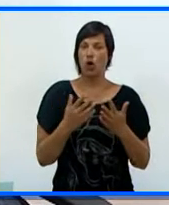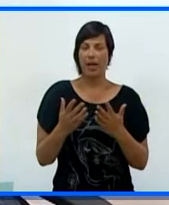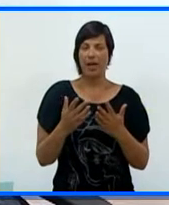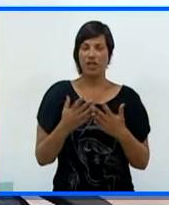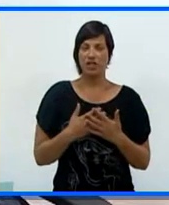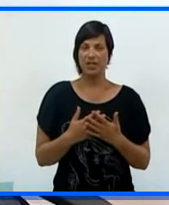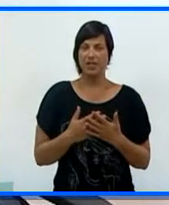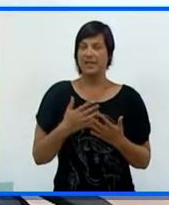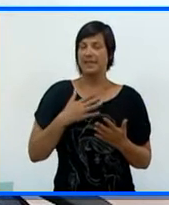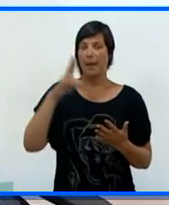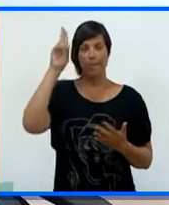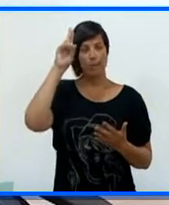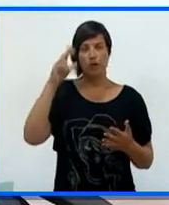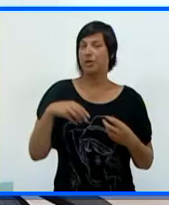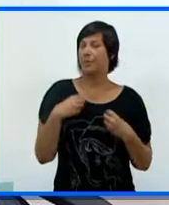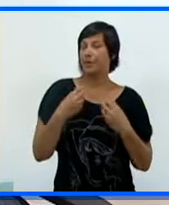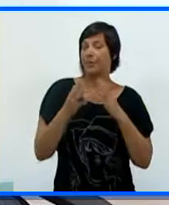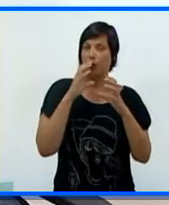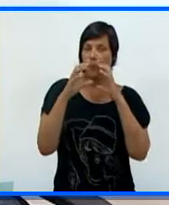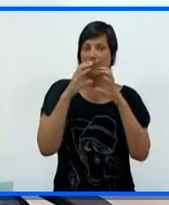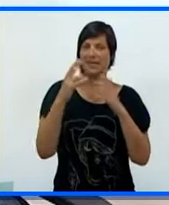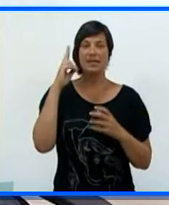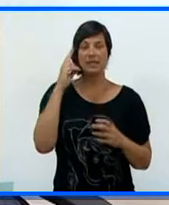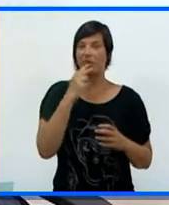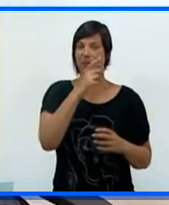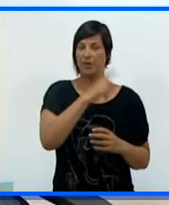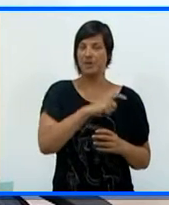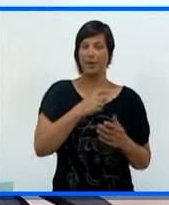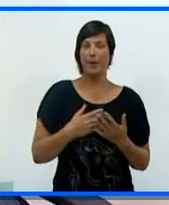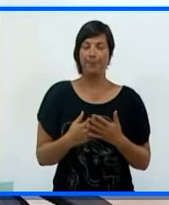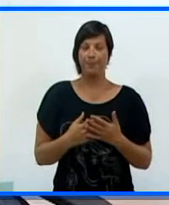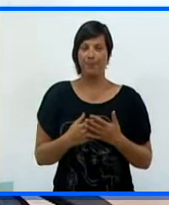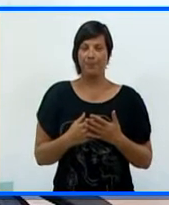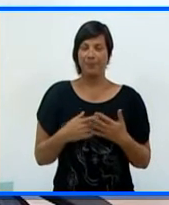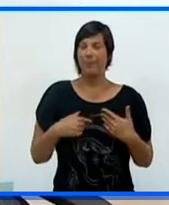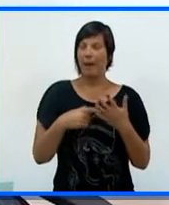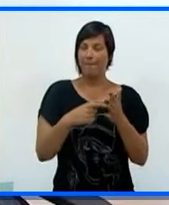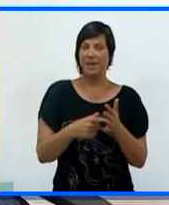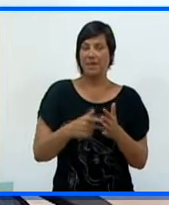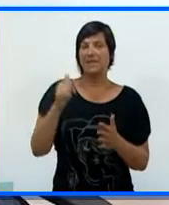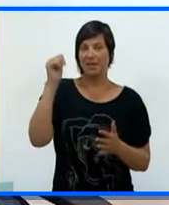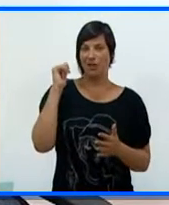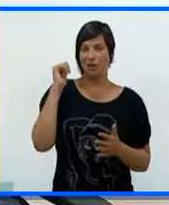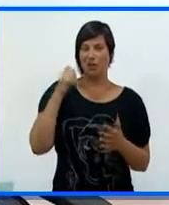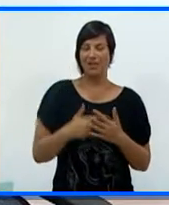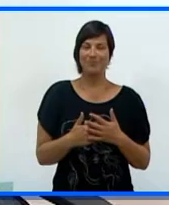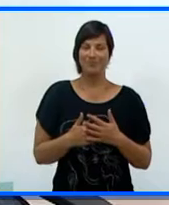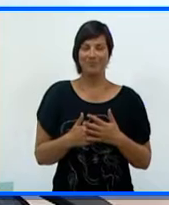način se možemo sporazumijevati sa gluhonijemim osobama. Dakle, Ani, evo, primjerice, jučer